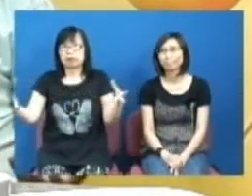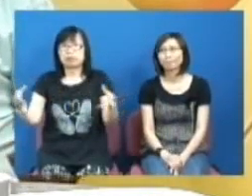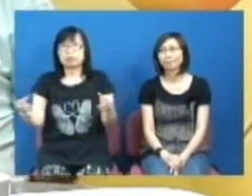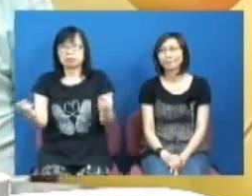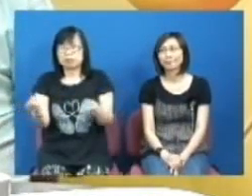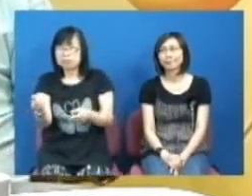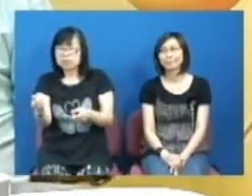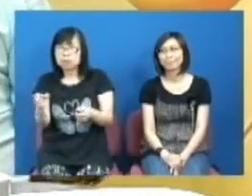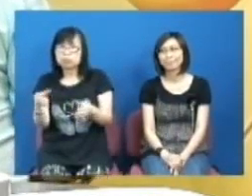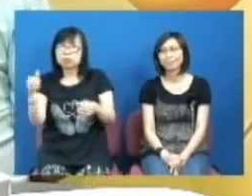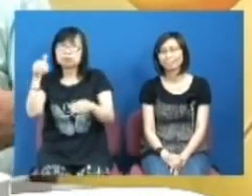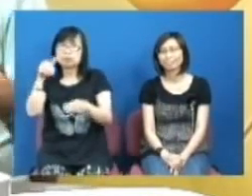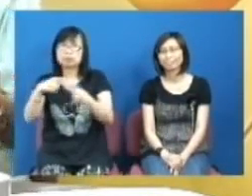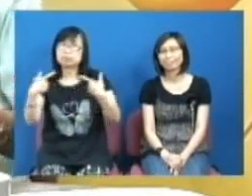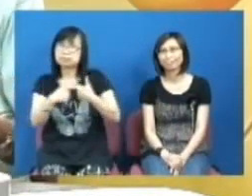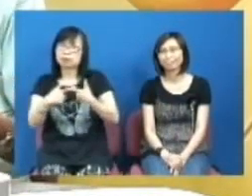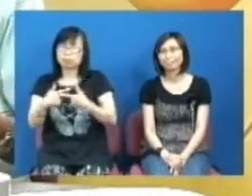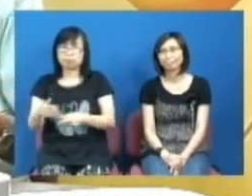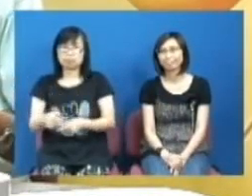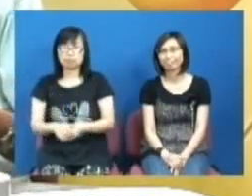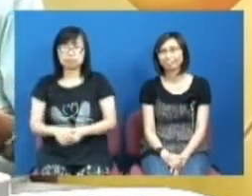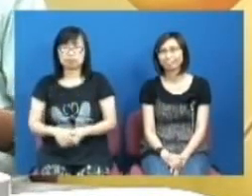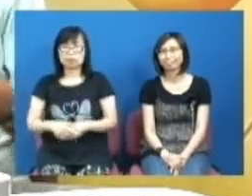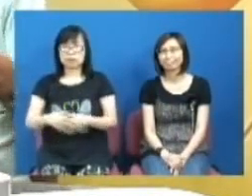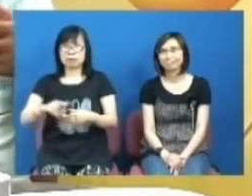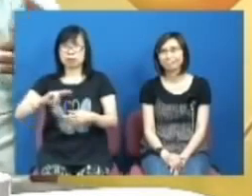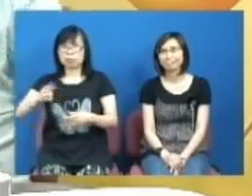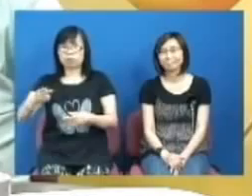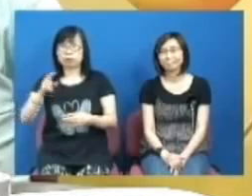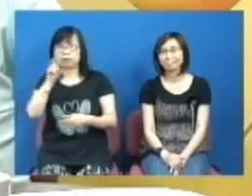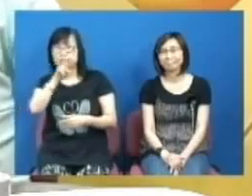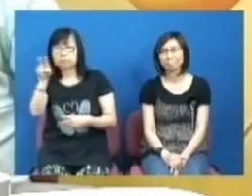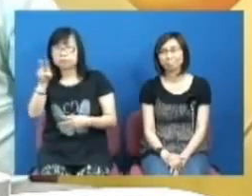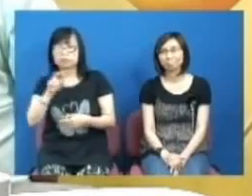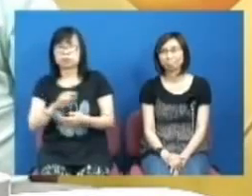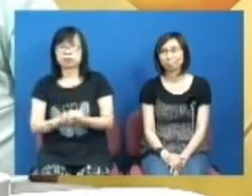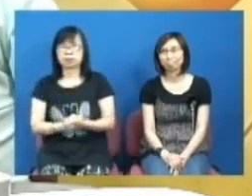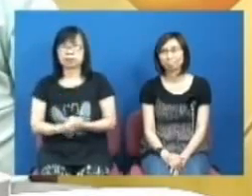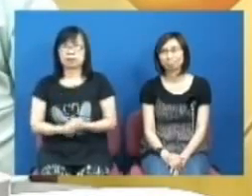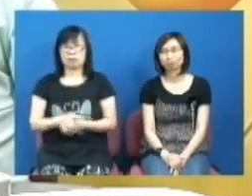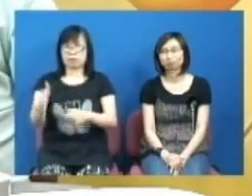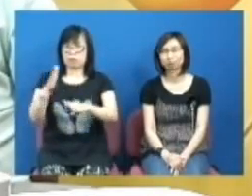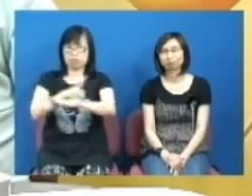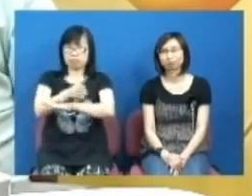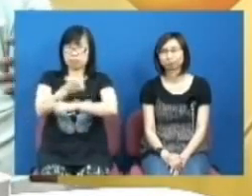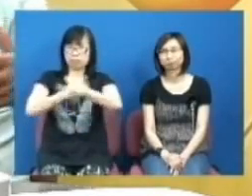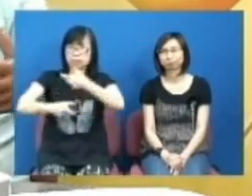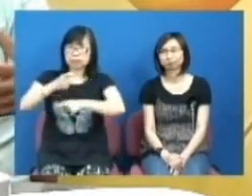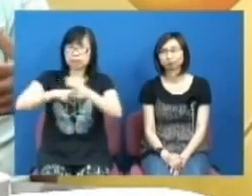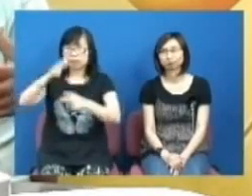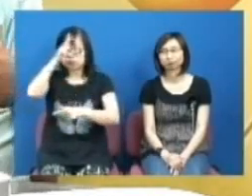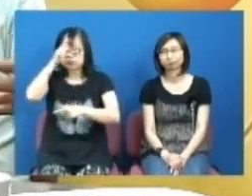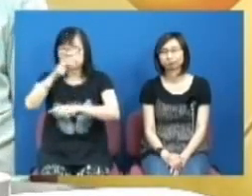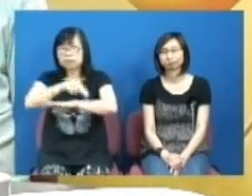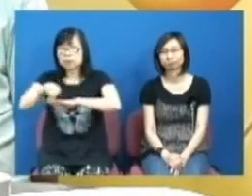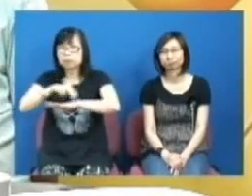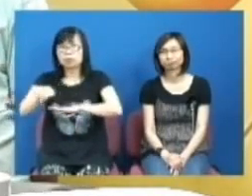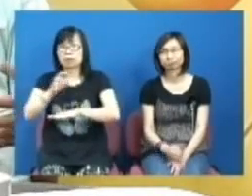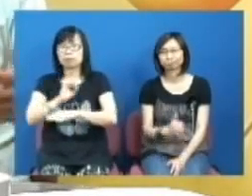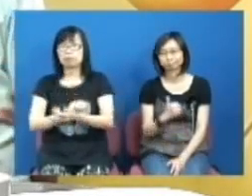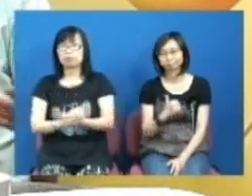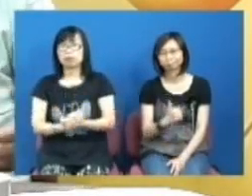小的鬥嗎？這個此其一。第二調回轉這樣看，就是說他一直都是在那個社會經濟的政策上面暗合，他沒有殊途